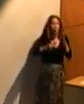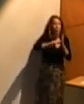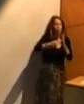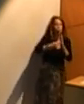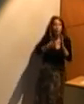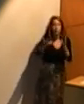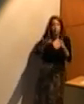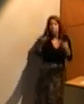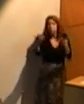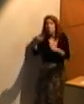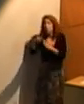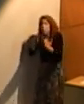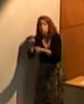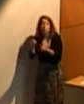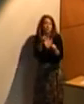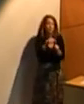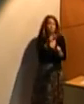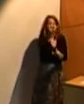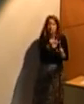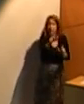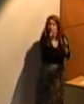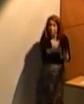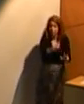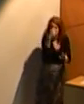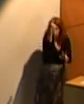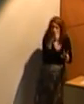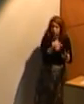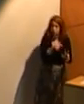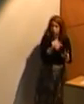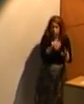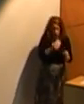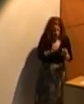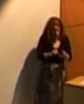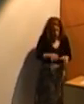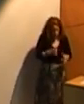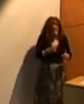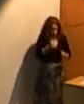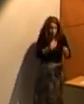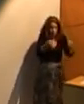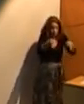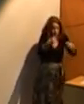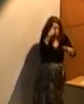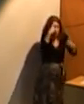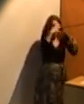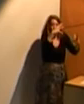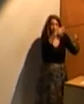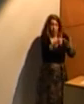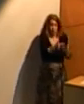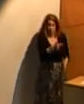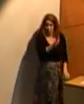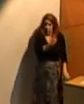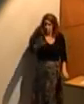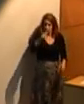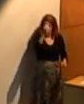qu'un biologiste connaît informaticiens pourra nous parler de ça pourra nous parle de ses fonctionnalités donc la collaboration je dirais même la